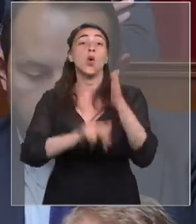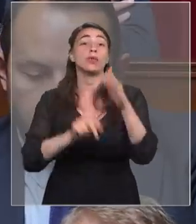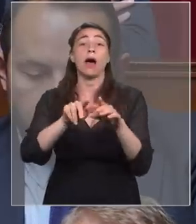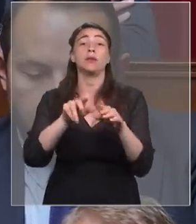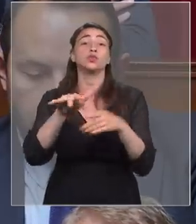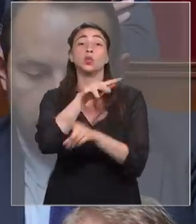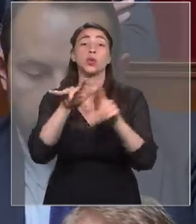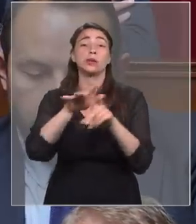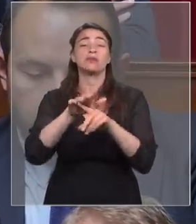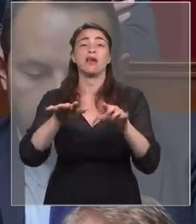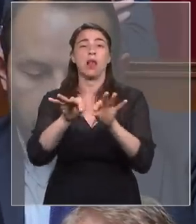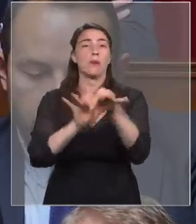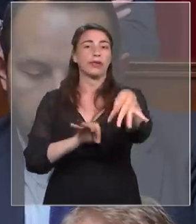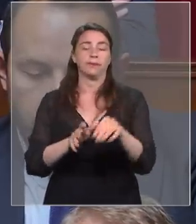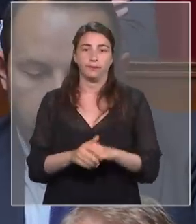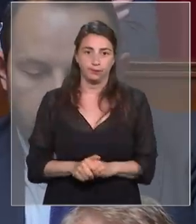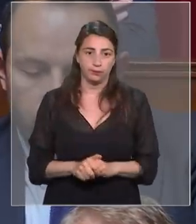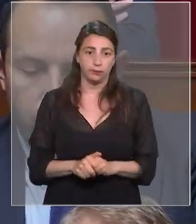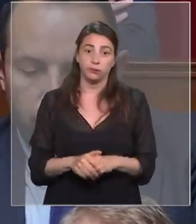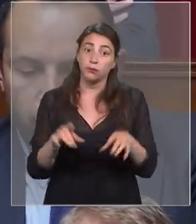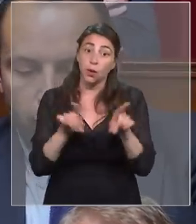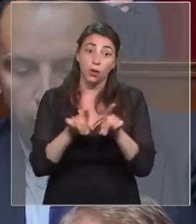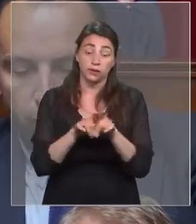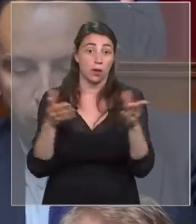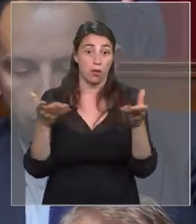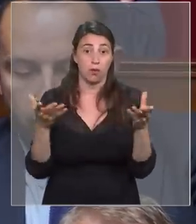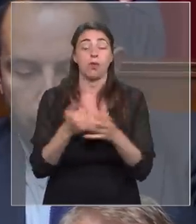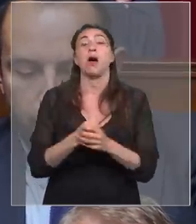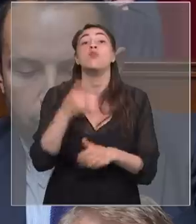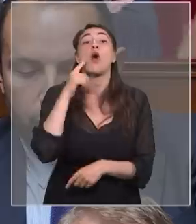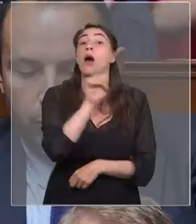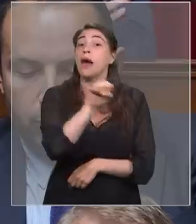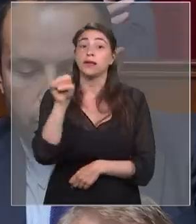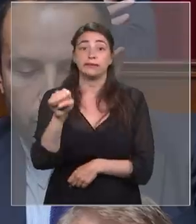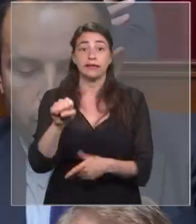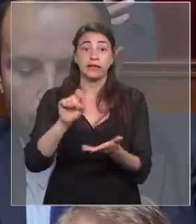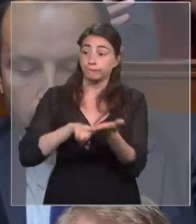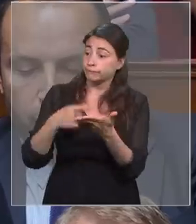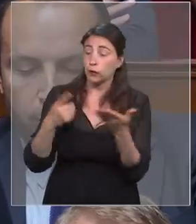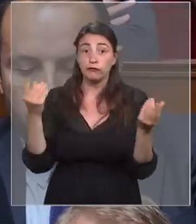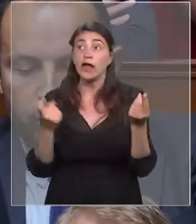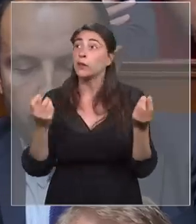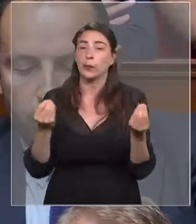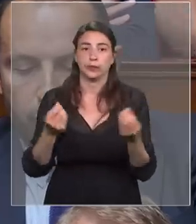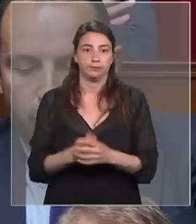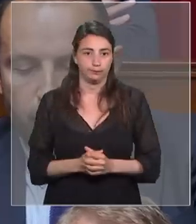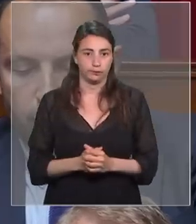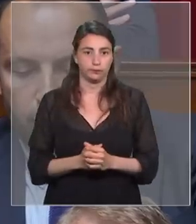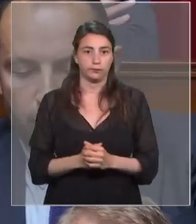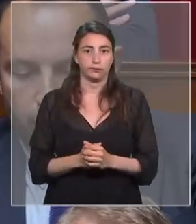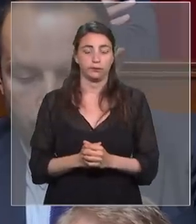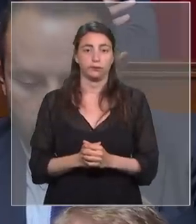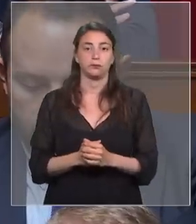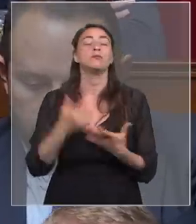Surtout, elle condamne à terme le financement de notre protection sociale. La Cour des comptes, en 2019 et